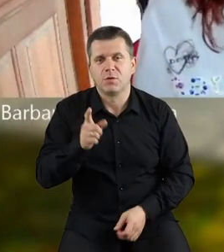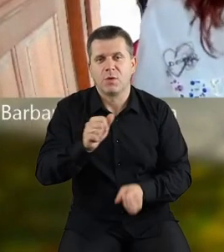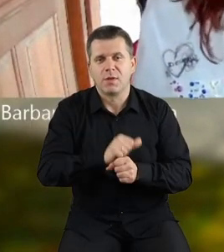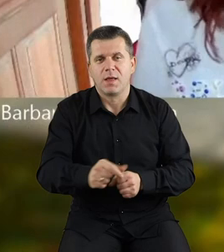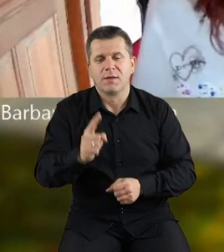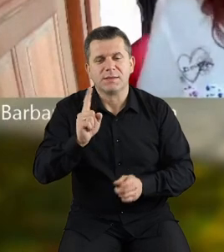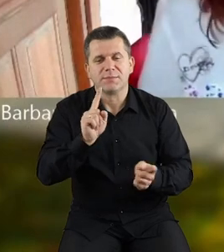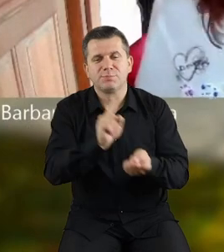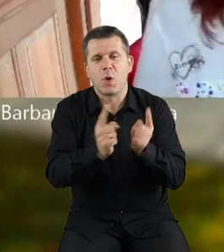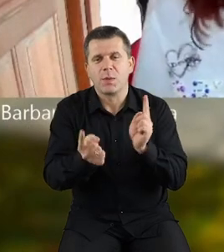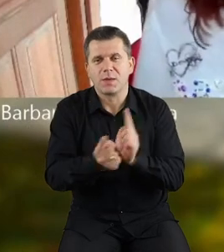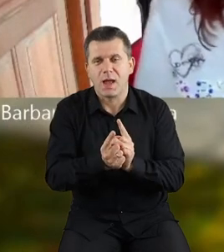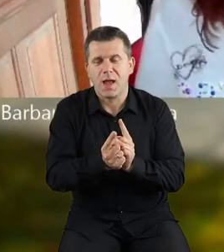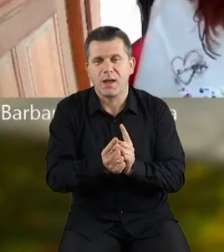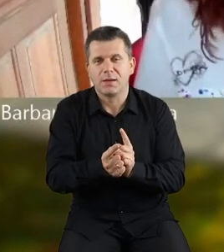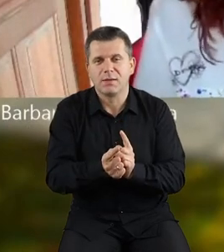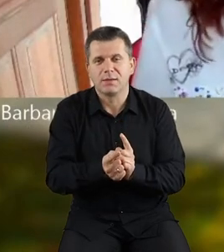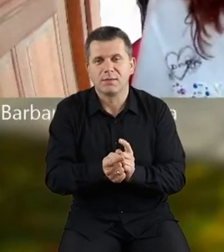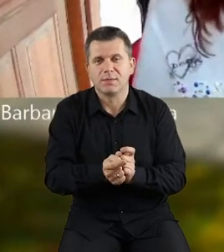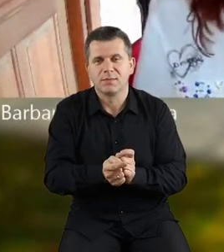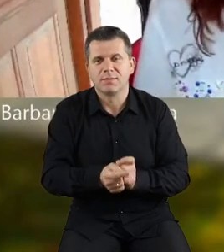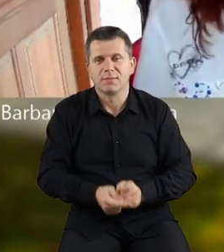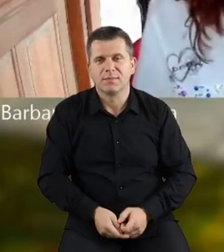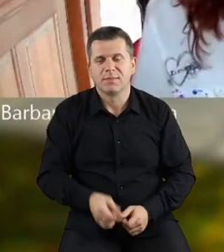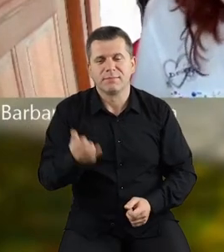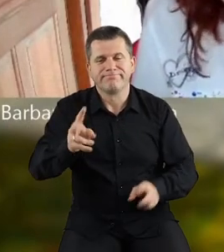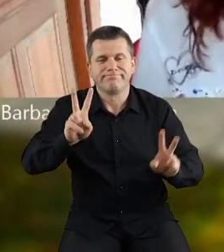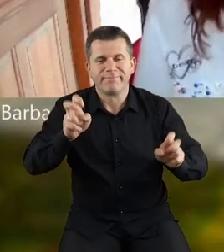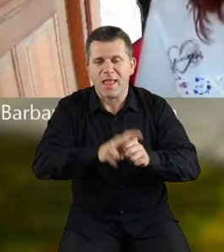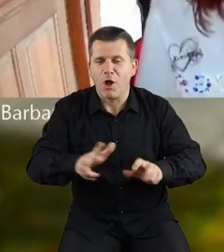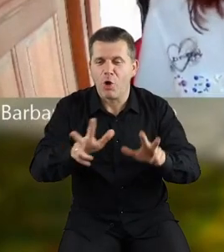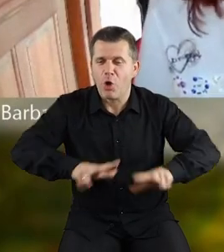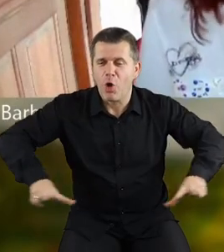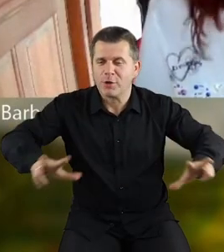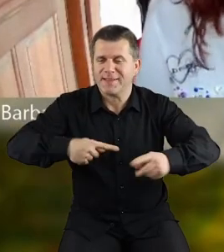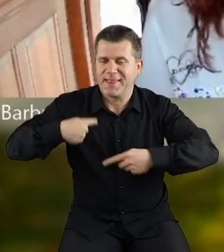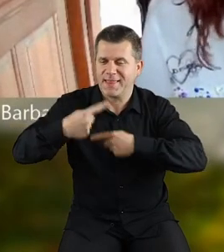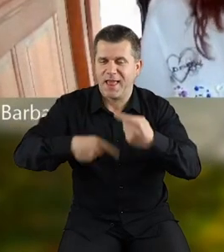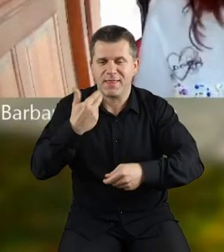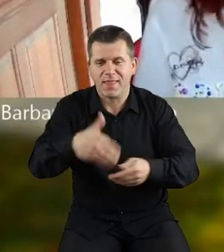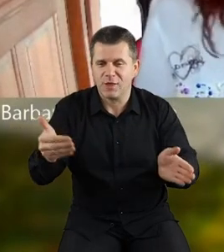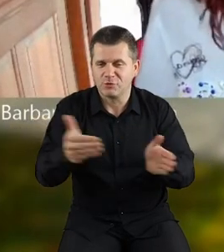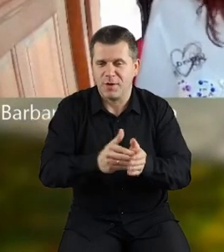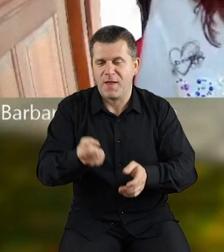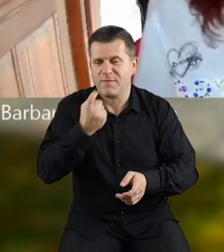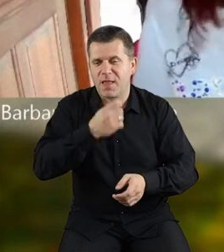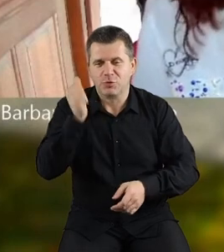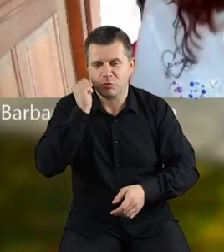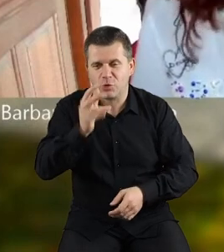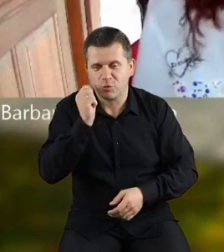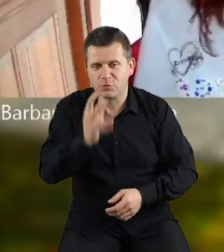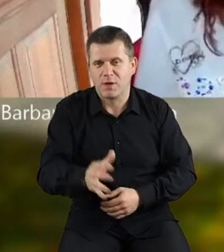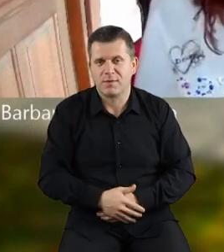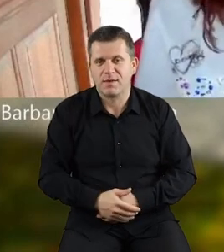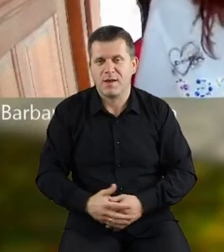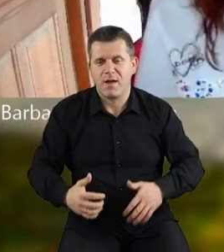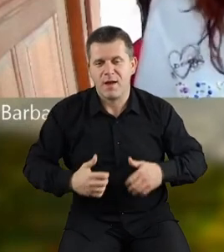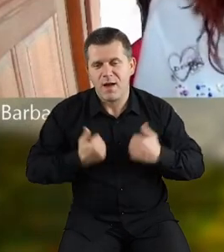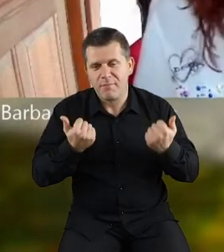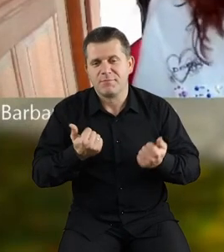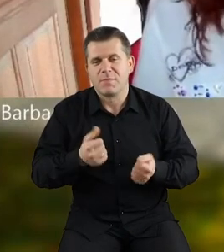bo to są właśnie takie spotkania, które stają się rodzinną tradycją i nie trzeba być w Kielcach